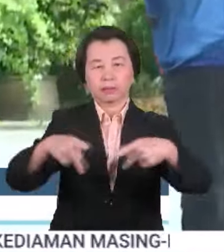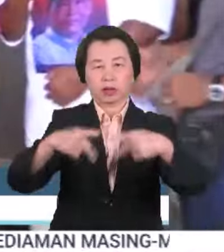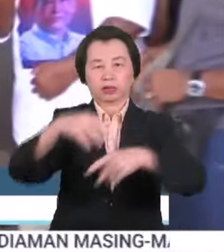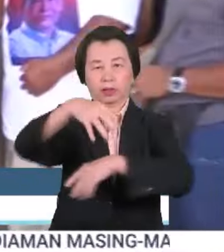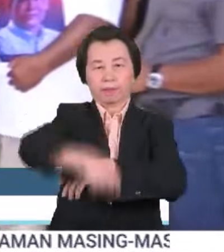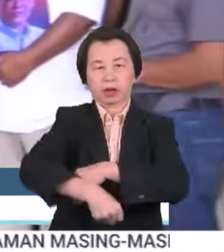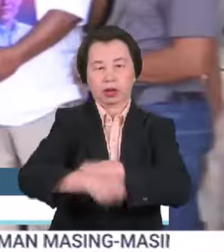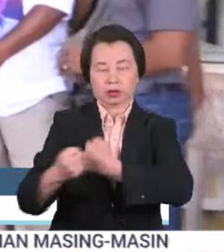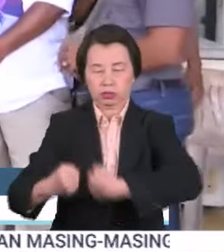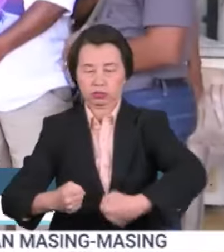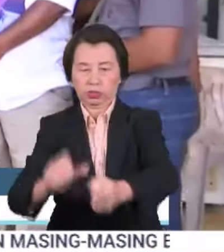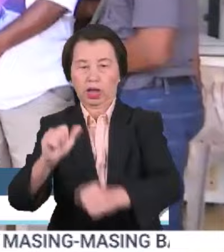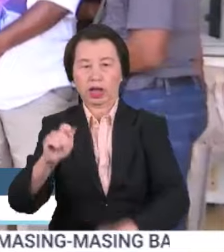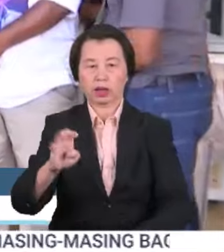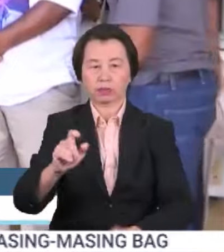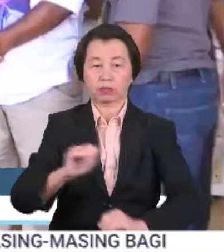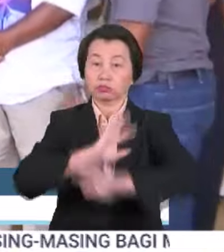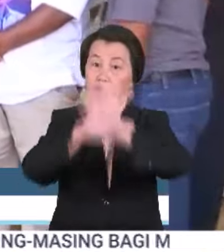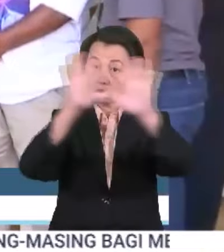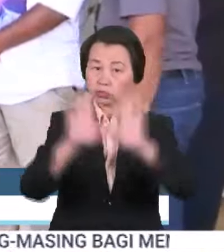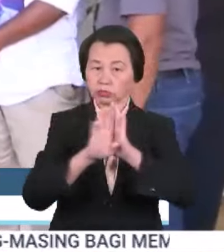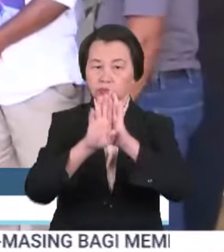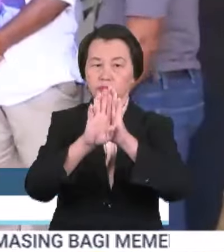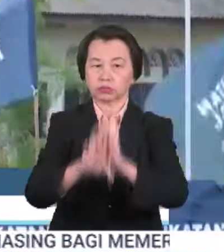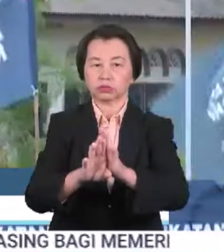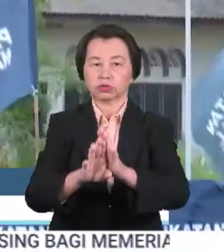Malang Sungai Abung. Ini jelas